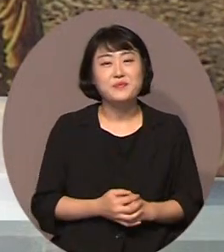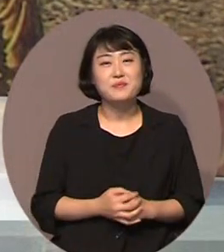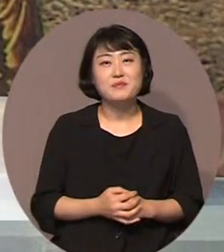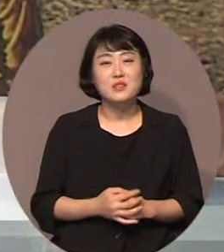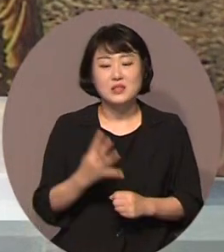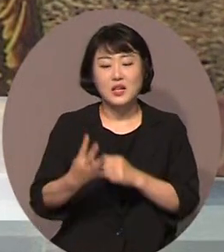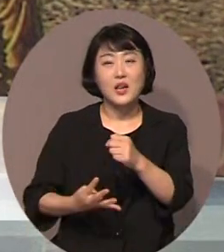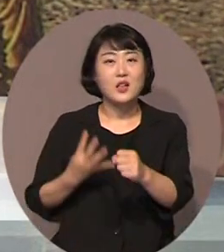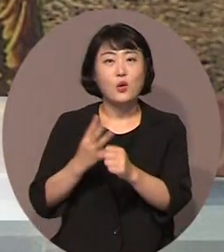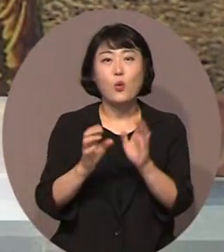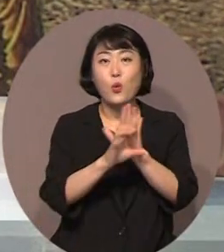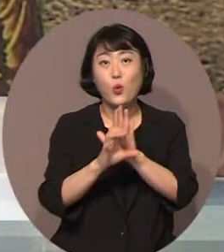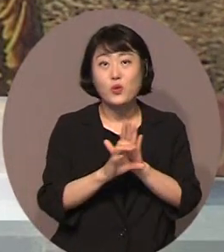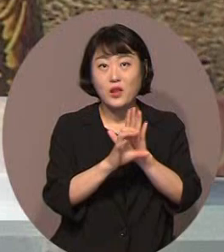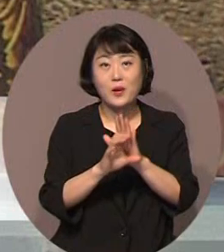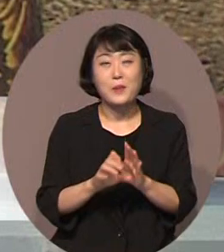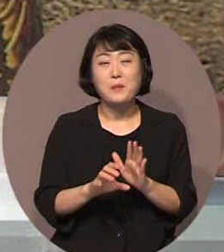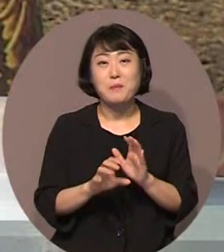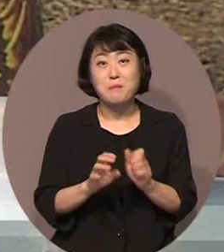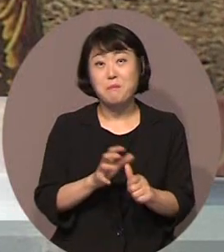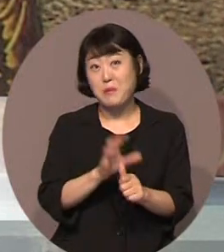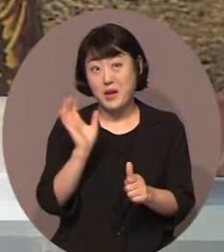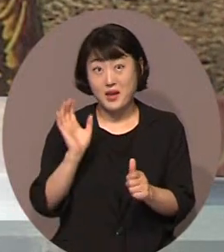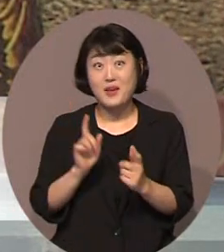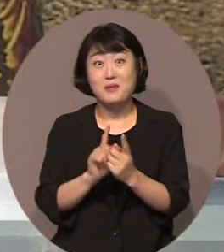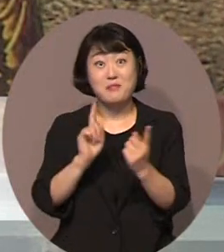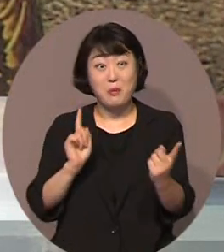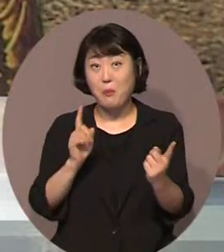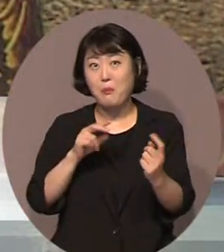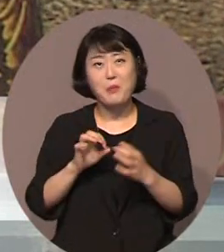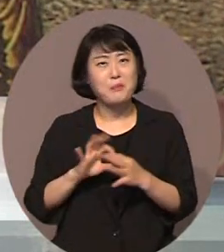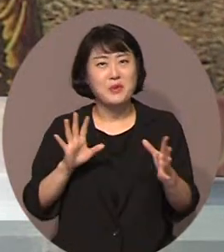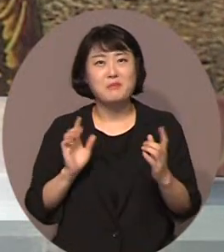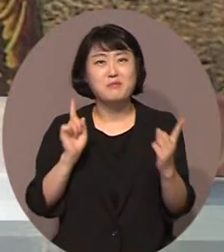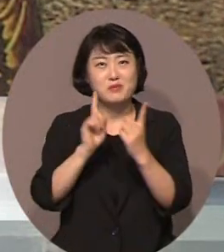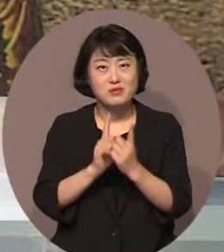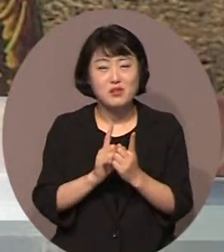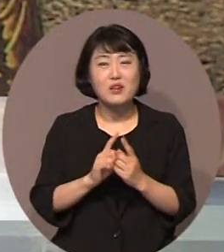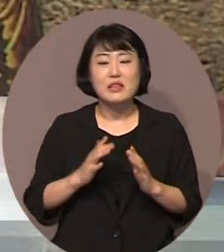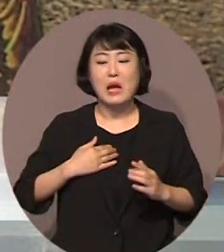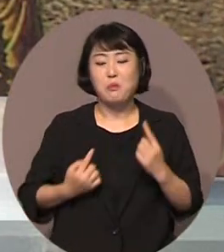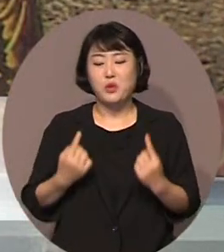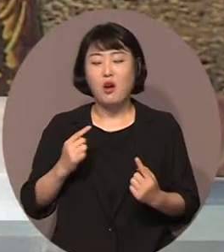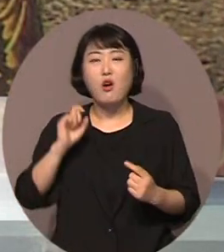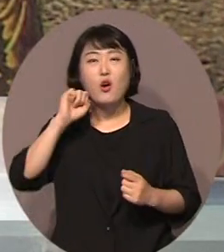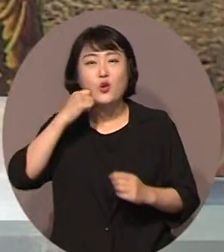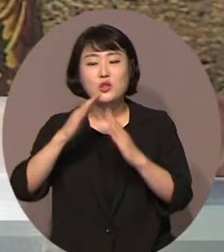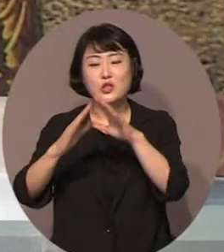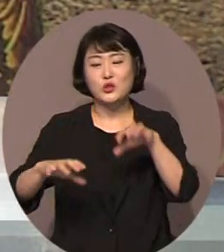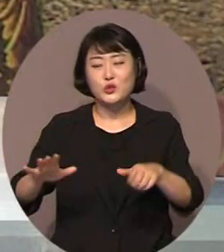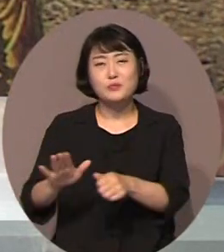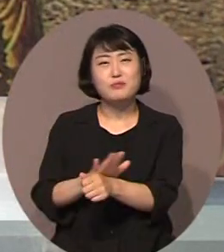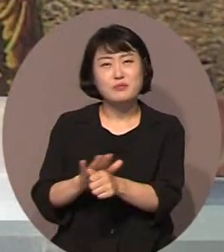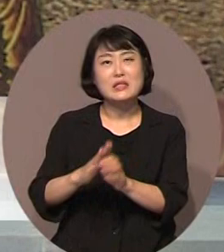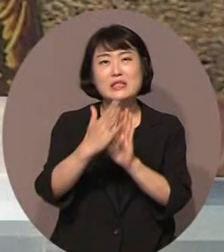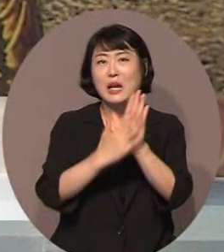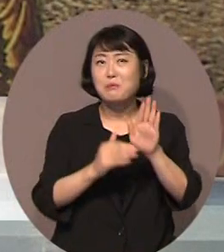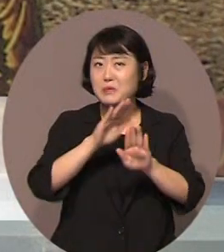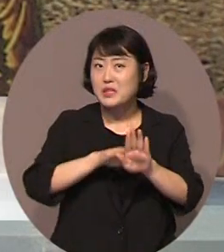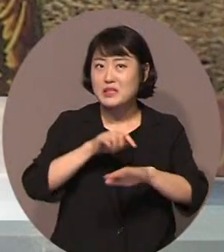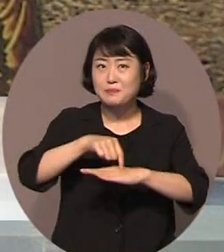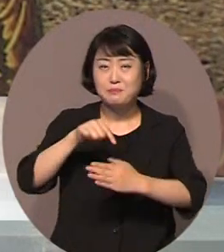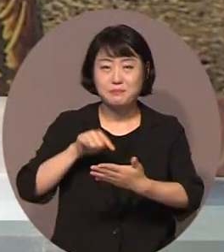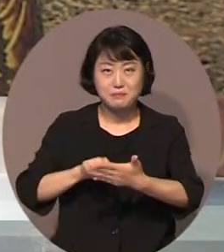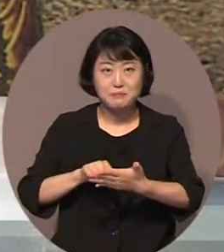거리두기 없이 맞은 부처님 오신 날인 오늘, 나보다 어려운 이웃을 먼저 보살피는 자비심이 온누리에 가득하길